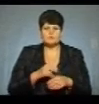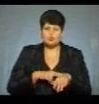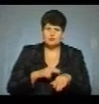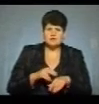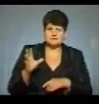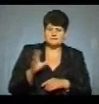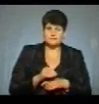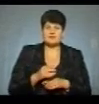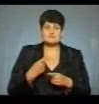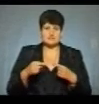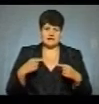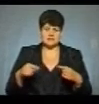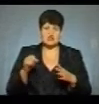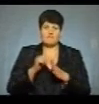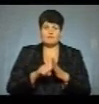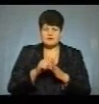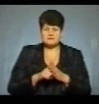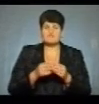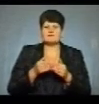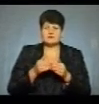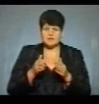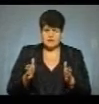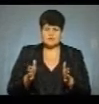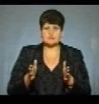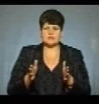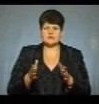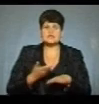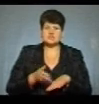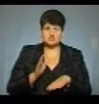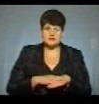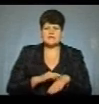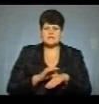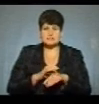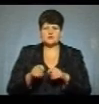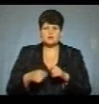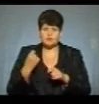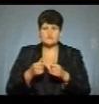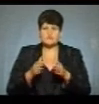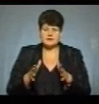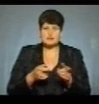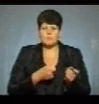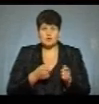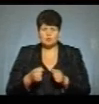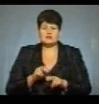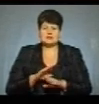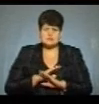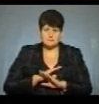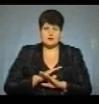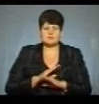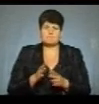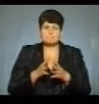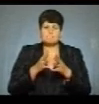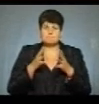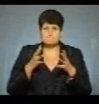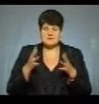країни. Всі решта вбивства розкриті, розкриті тяжкі тілесні ушкодження, які потягнули смерть.